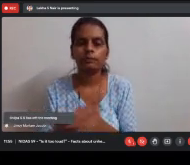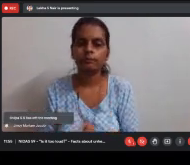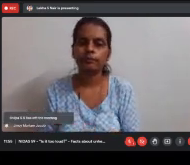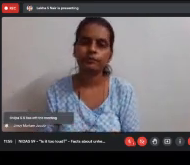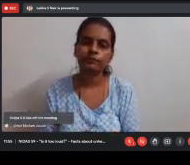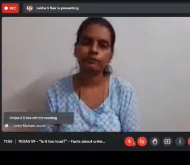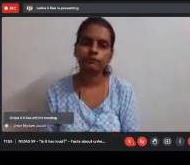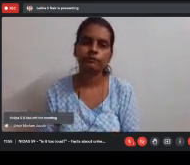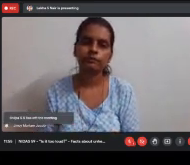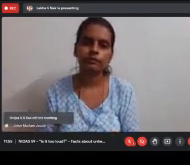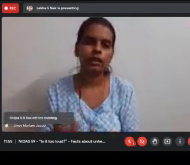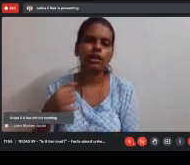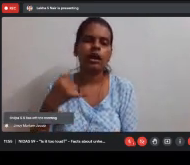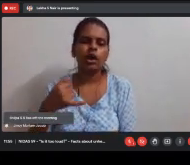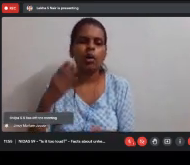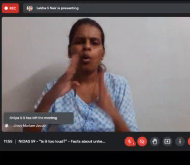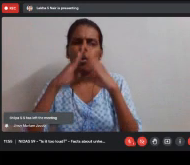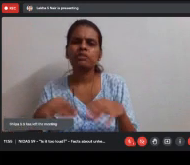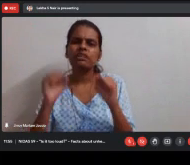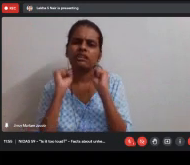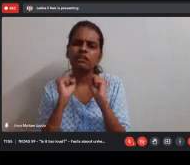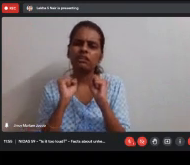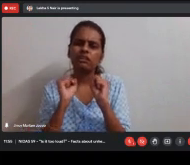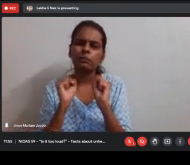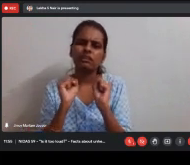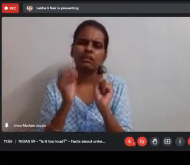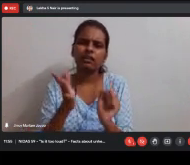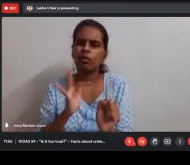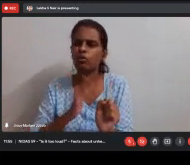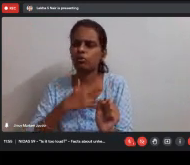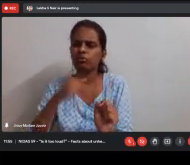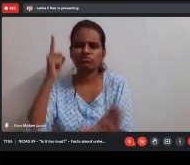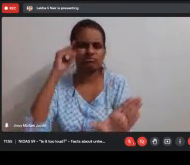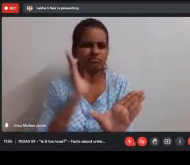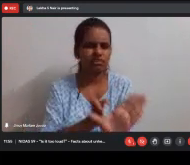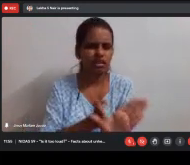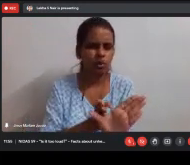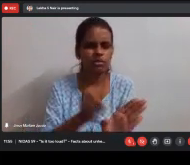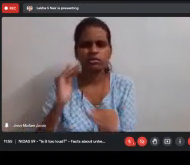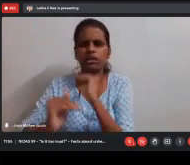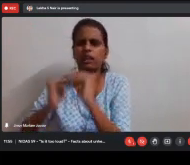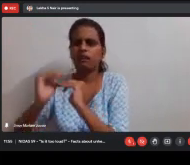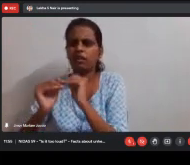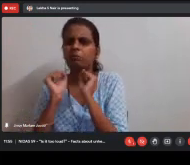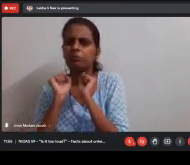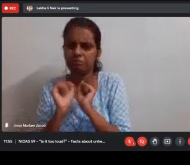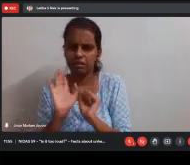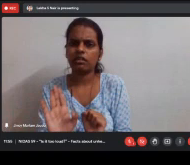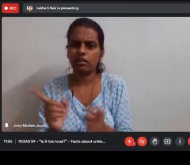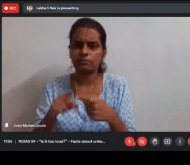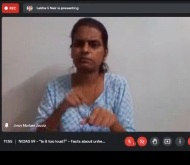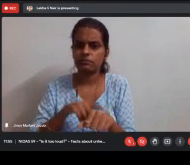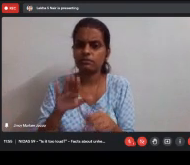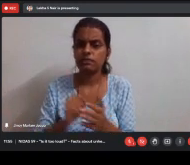ഒരു 4 ആള് കൂടുന്ന സ്ഥലത്ത് പോകാനുള്ള ബുദ്ധിമുട്ട്, അല്ലെങ്കിൽ വീട്ടിൽ തന്നെ ആകും. വളരെ ആക്റ്റീവായിട്ടിരുന്ന വ്യക്തികൾ ഇങ്ങനെ ഒരു അവസ്ഥ